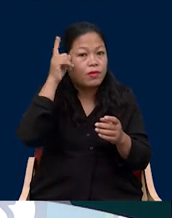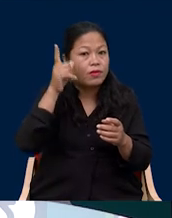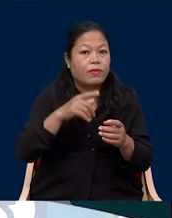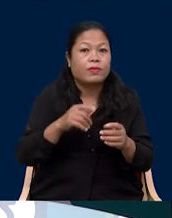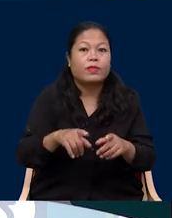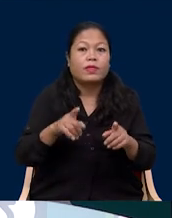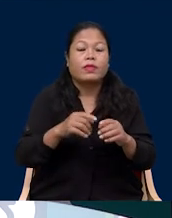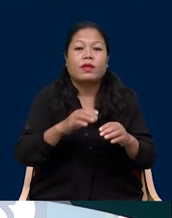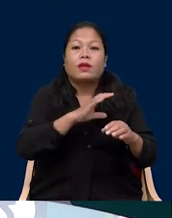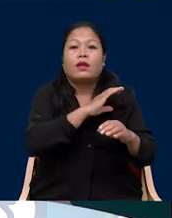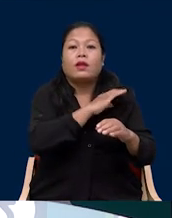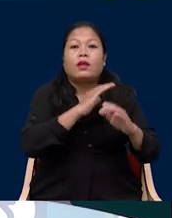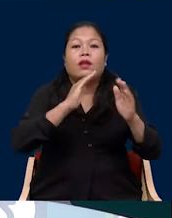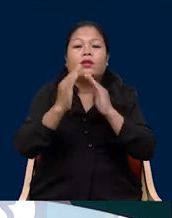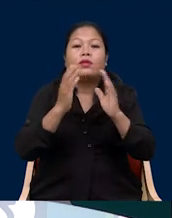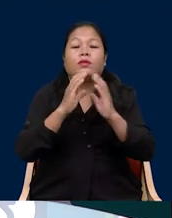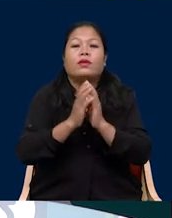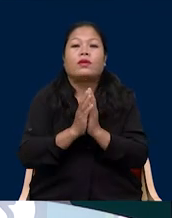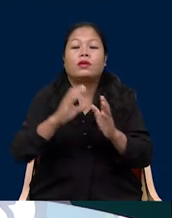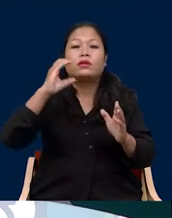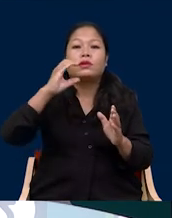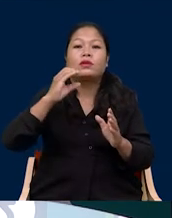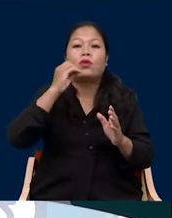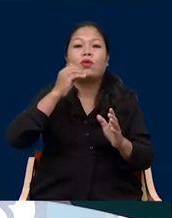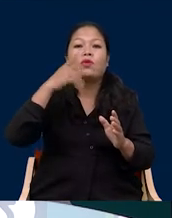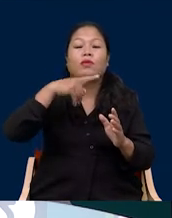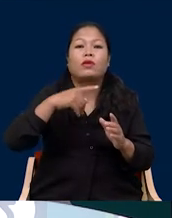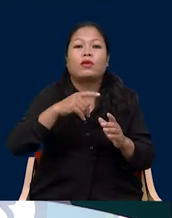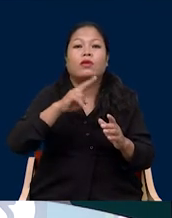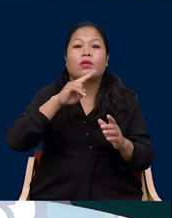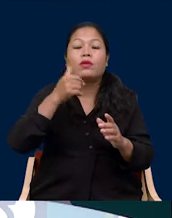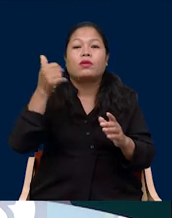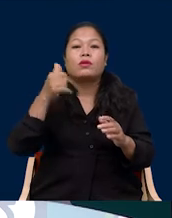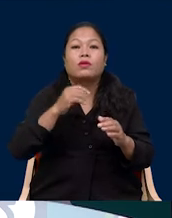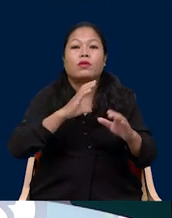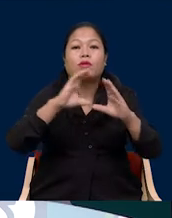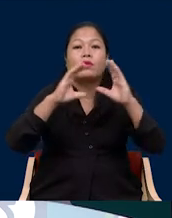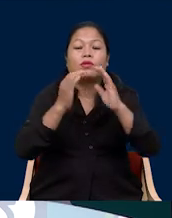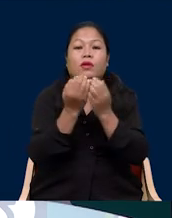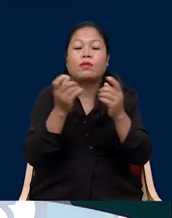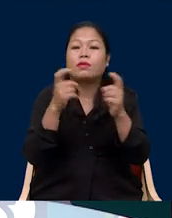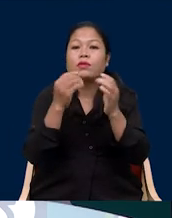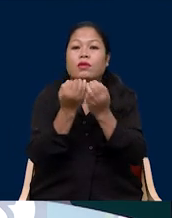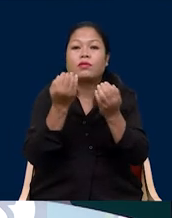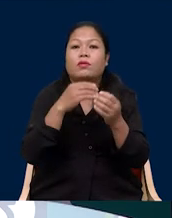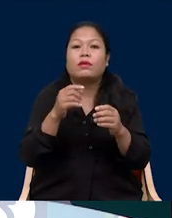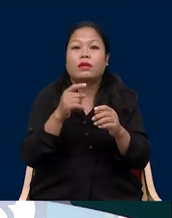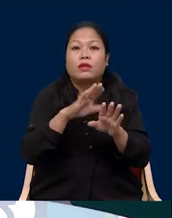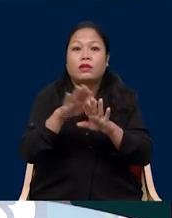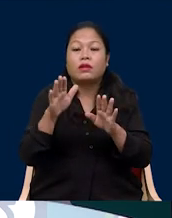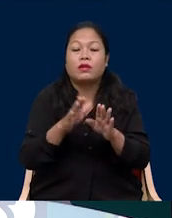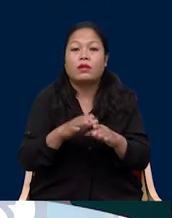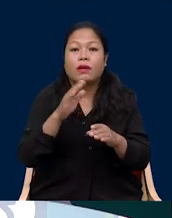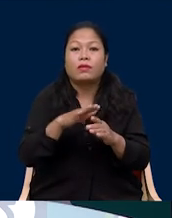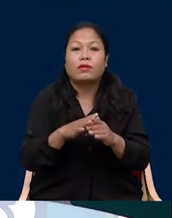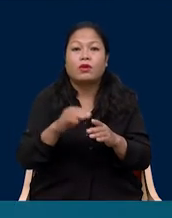भनेर बुझाउनको लागि सञ्चार माध्यममा भने COP26 बारेमा नेपाली सञ्चार माध्यममा विशेषतः चाहिँ खासै धेरै यसको बारेमा छलफल भएको